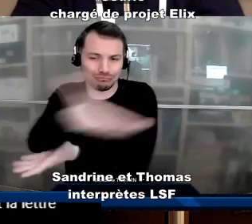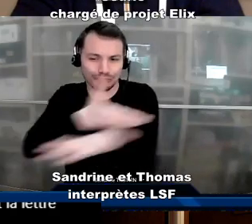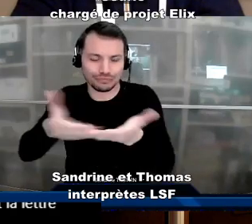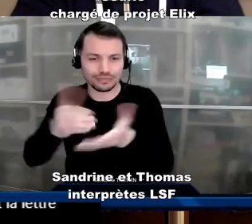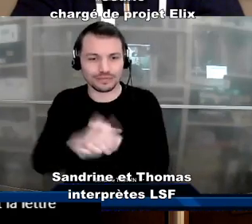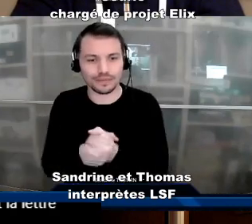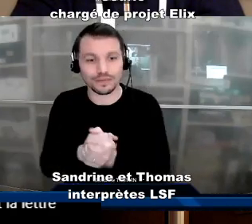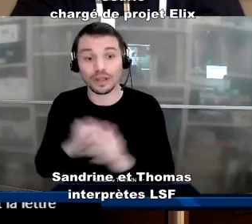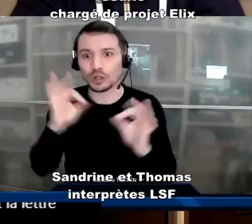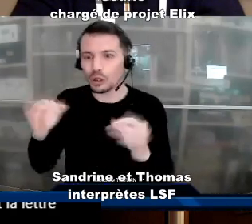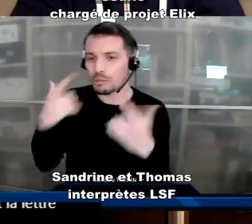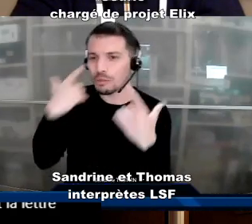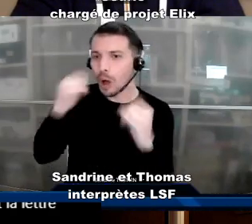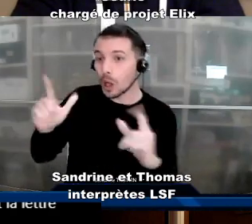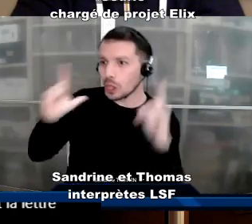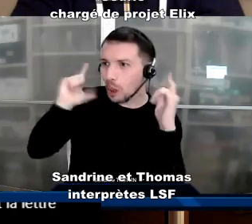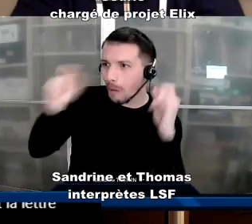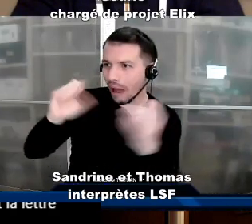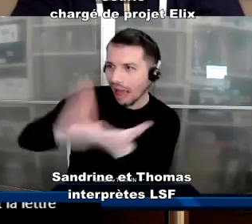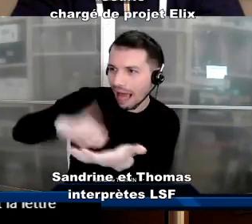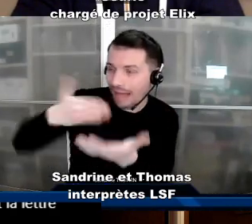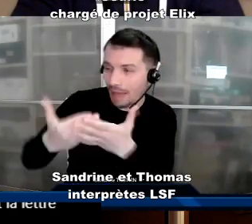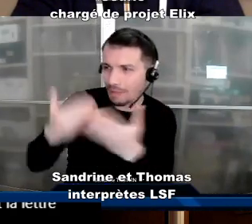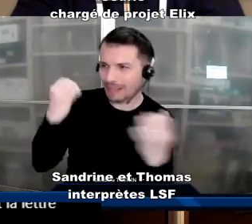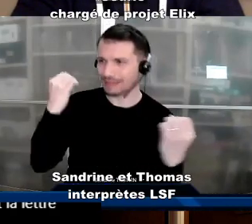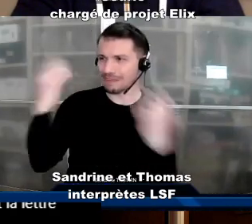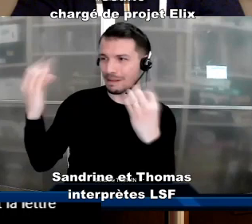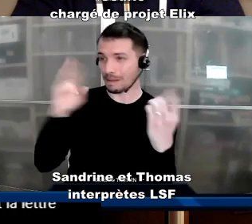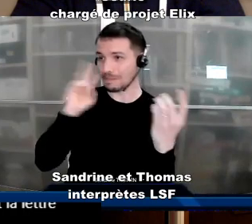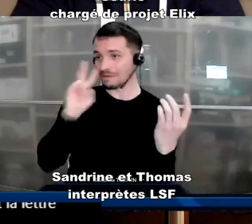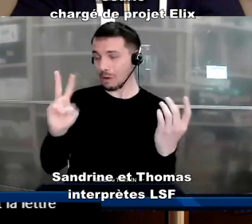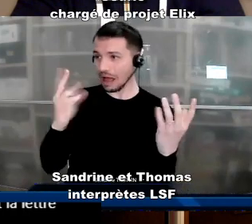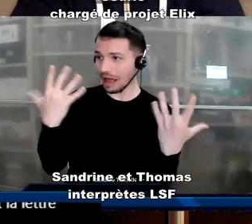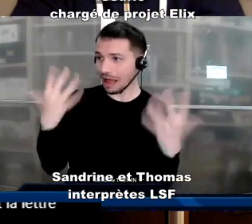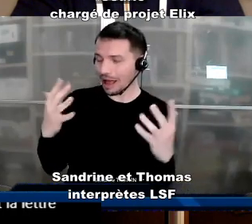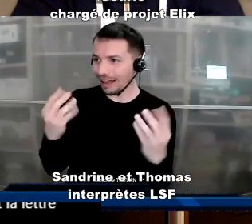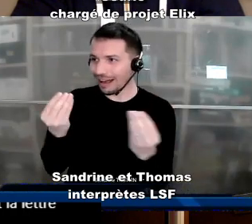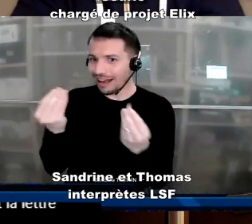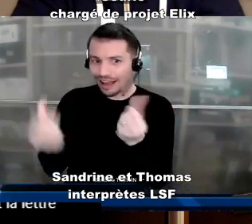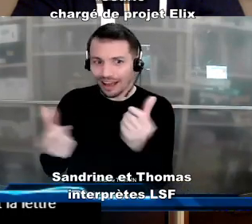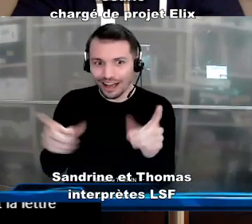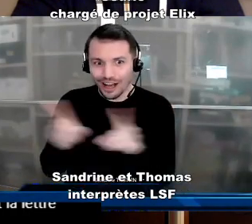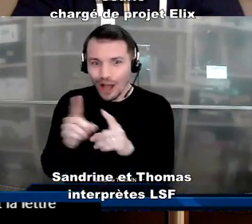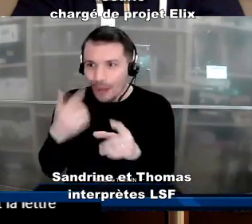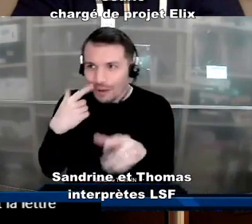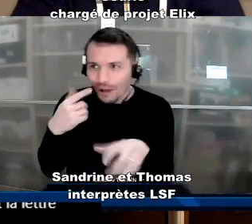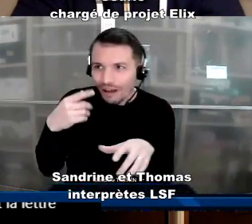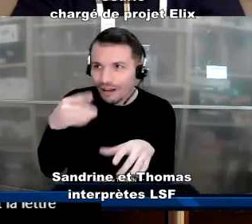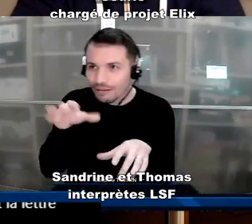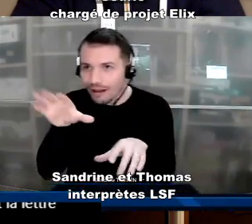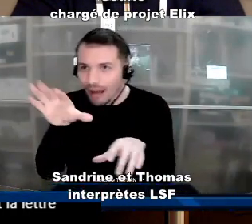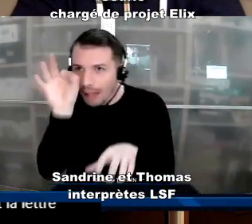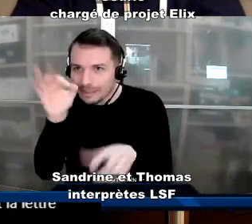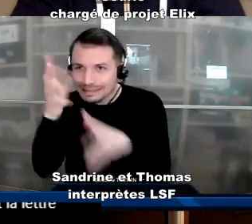Rien que de voir Thomas qui interprète en LSF, moi ça m'aide. Là, je suis en train de réviser là, en le